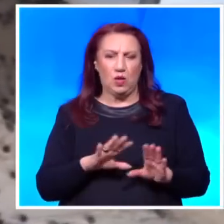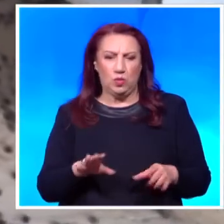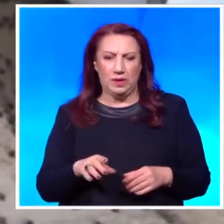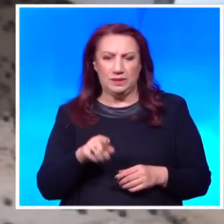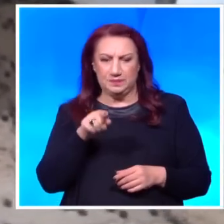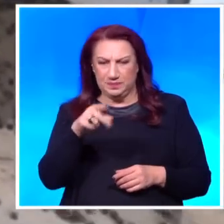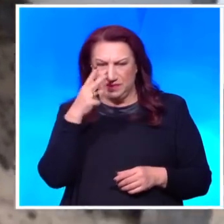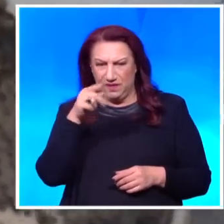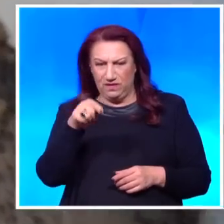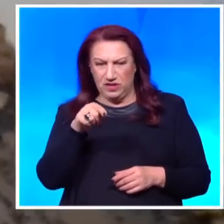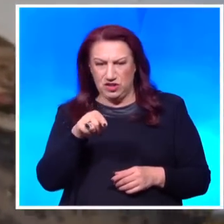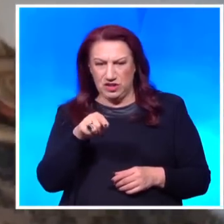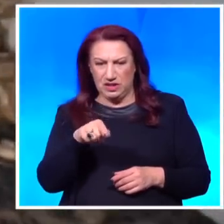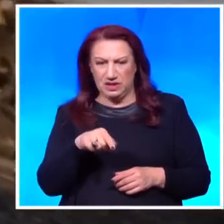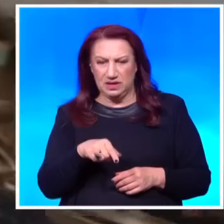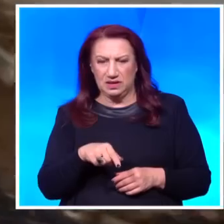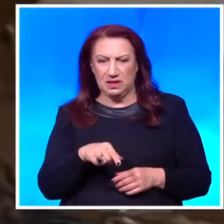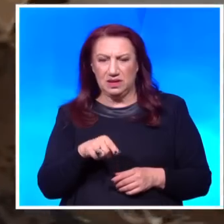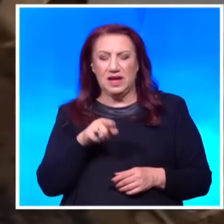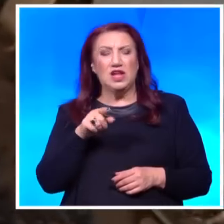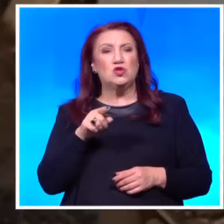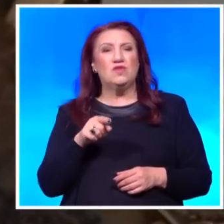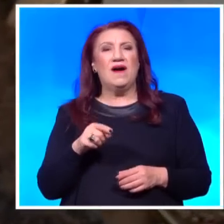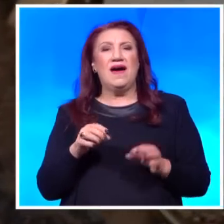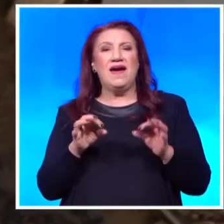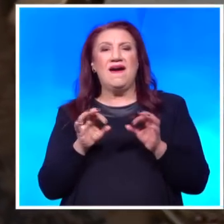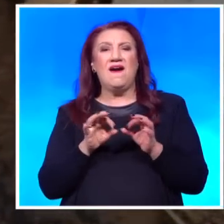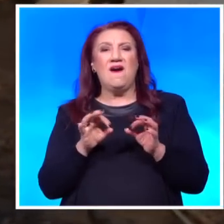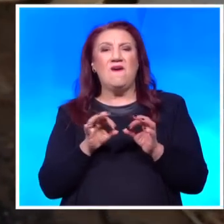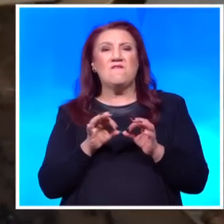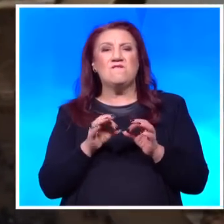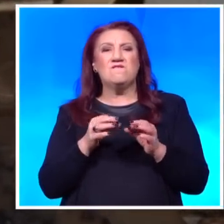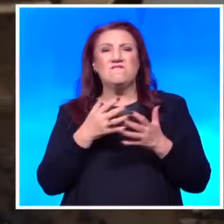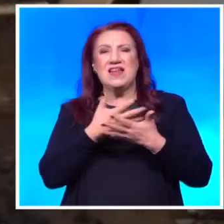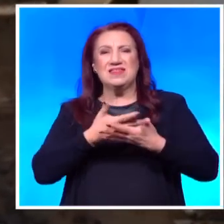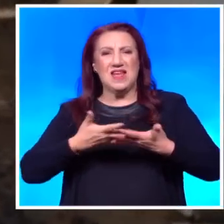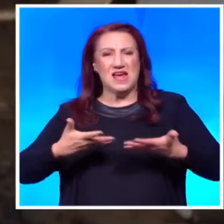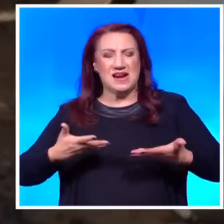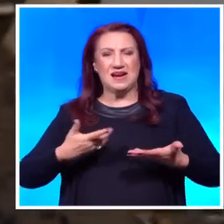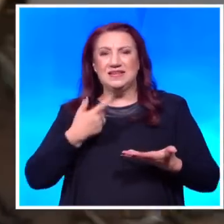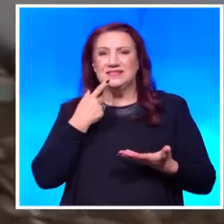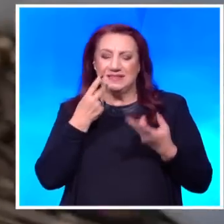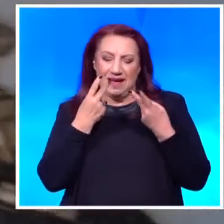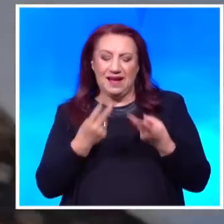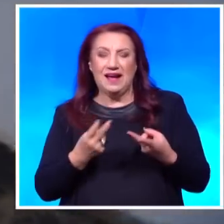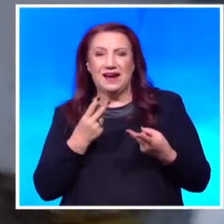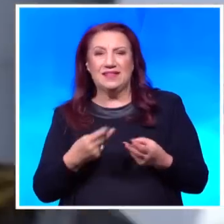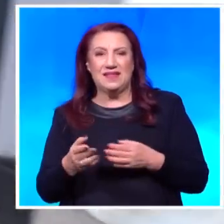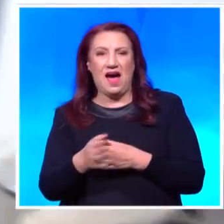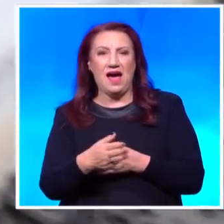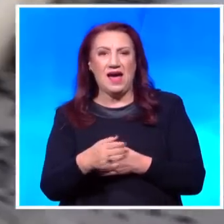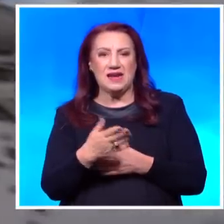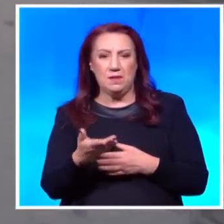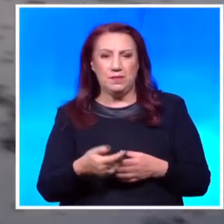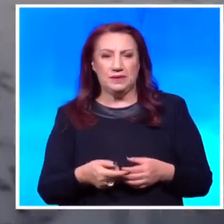това, например, са биологични филтри, които се използват за отглеждането на рибата. Те са се намирали в чували,